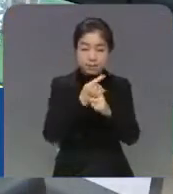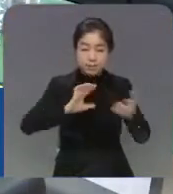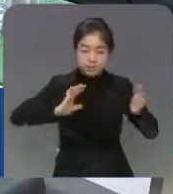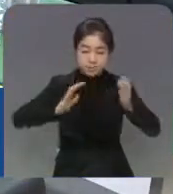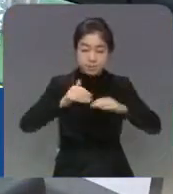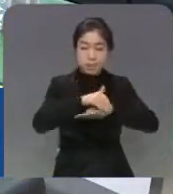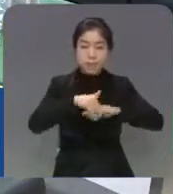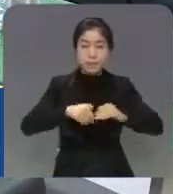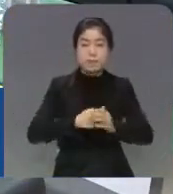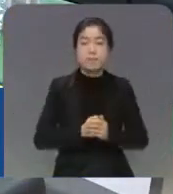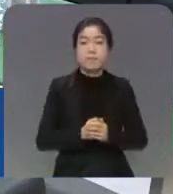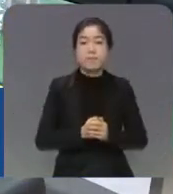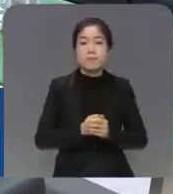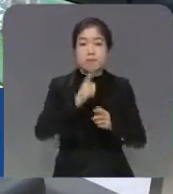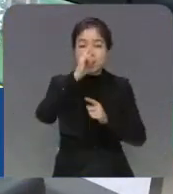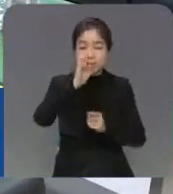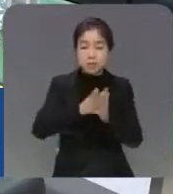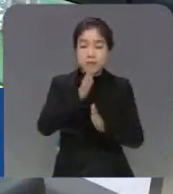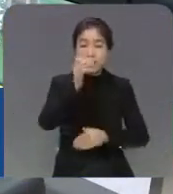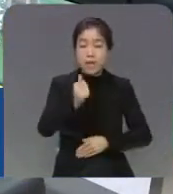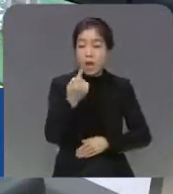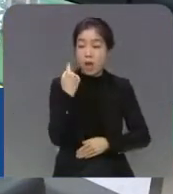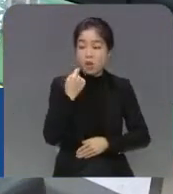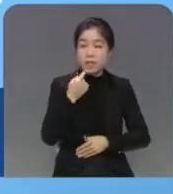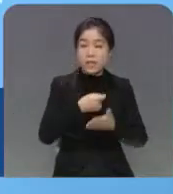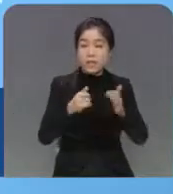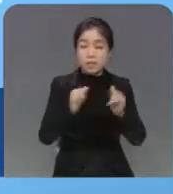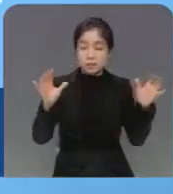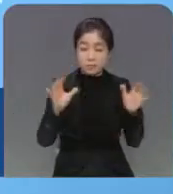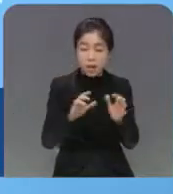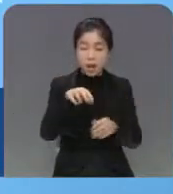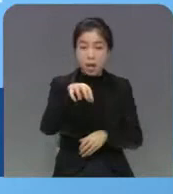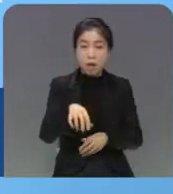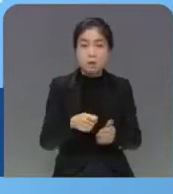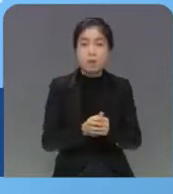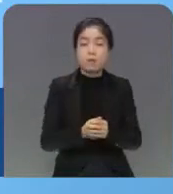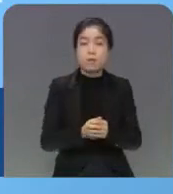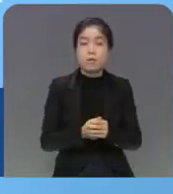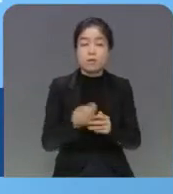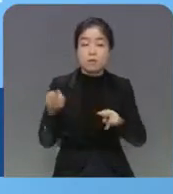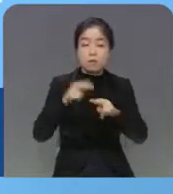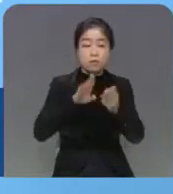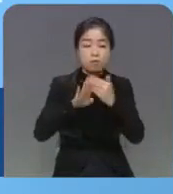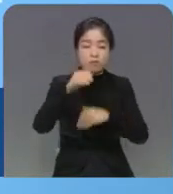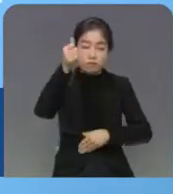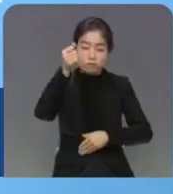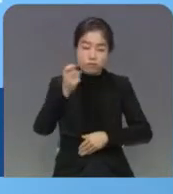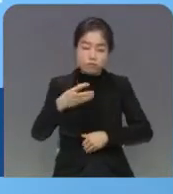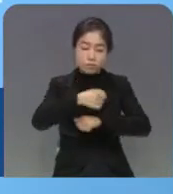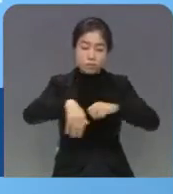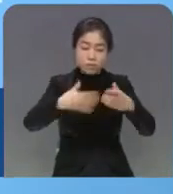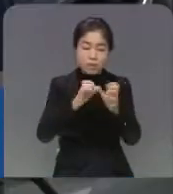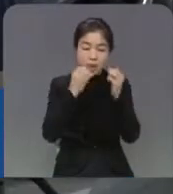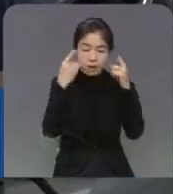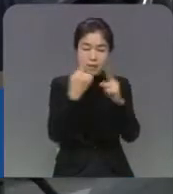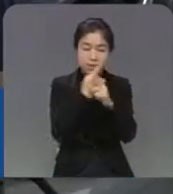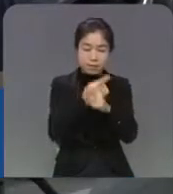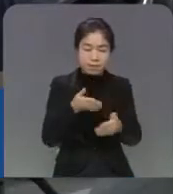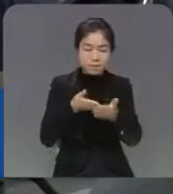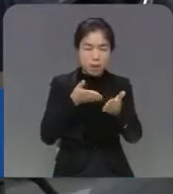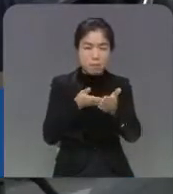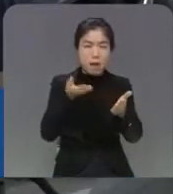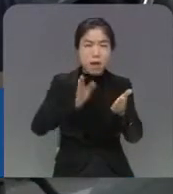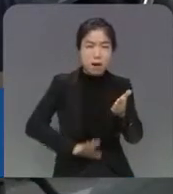논의합니다. 이용섭 광주시장은 어제 기자들과 만난 자리에서 취임 이후 줄기차게 산하기관의 혁신을